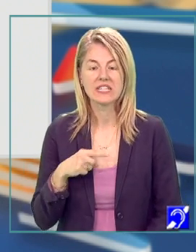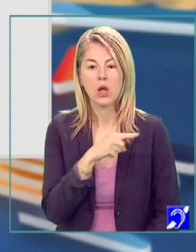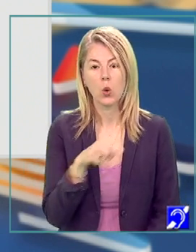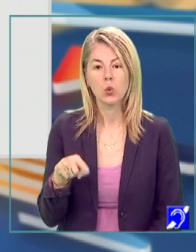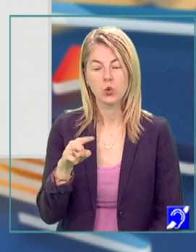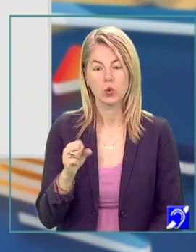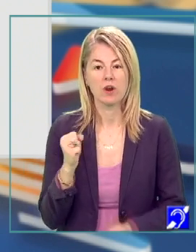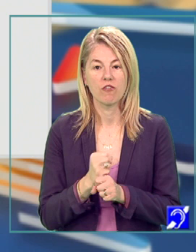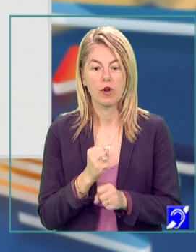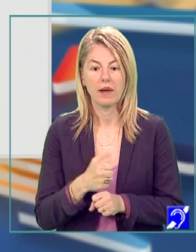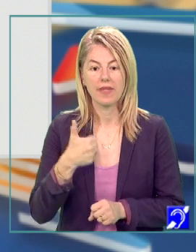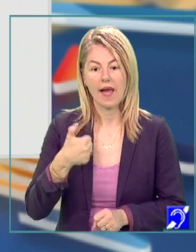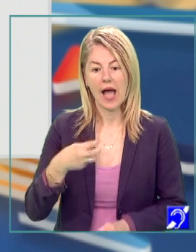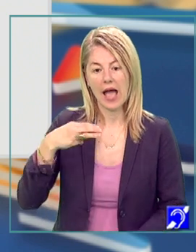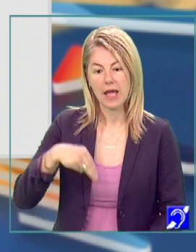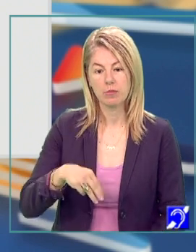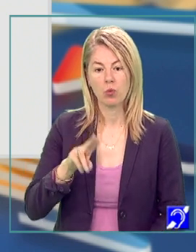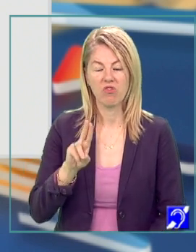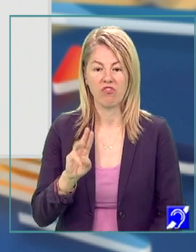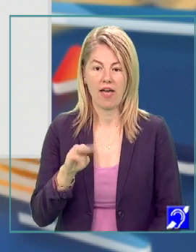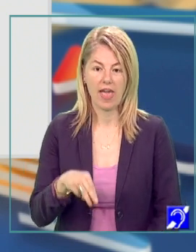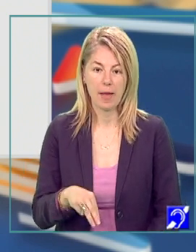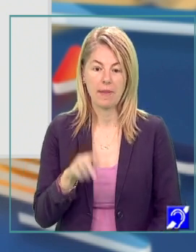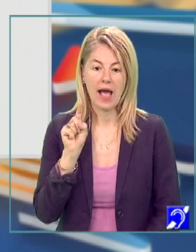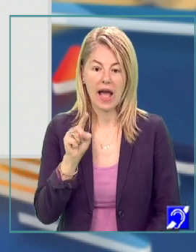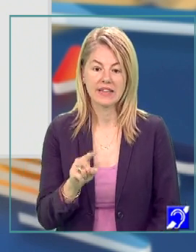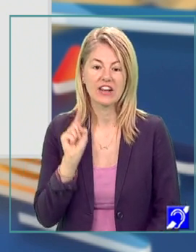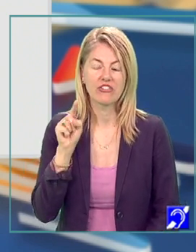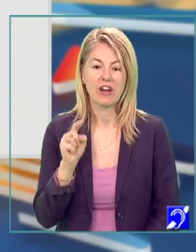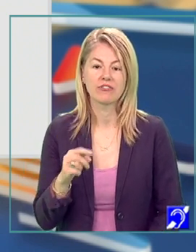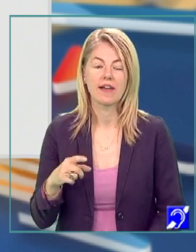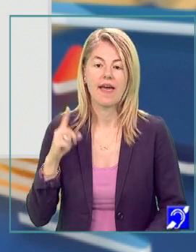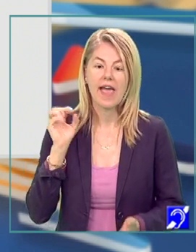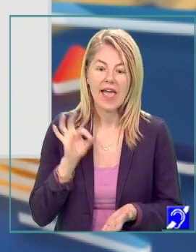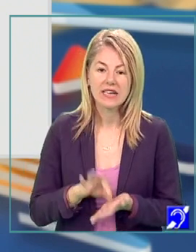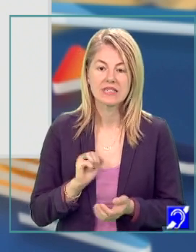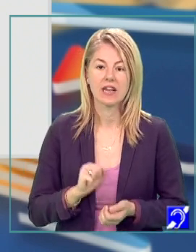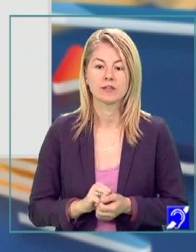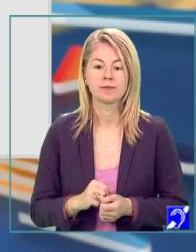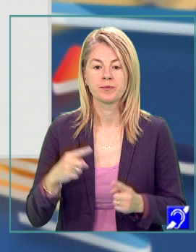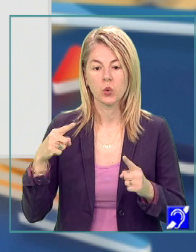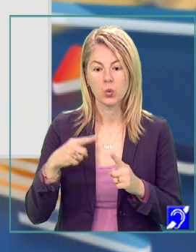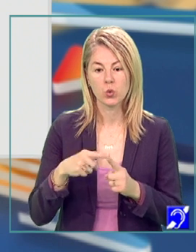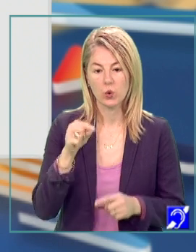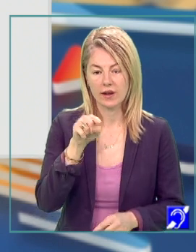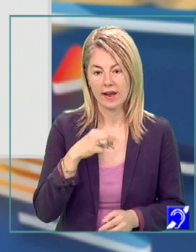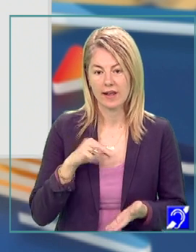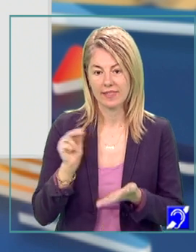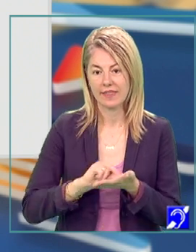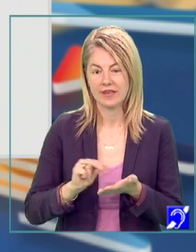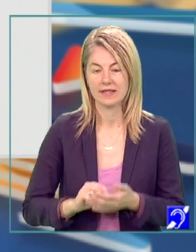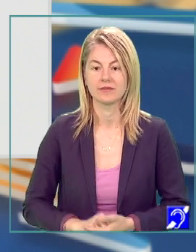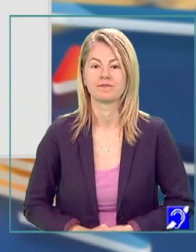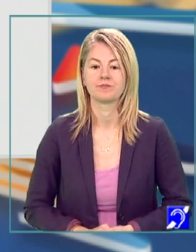format de AM cu VM, adică va fi exact unghiul acesta,